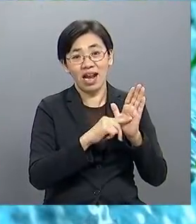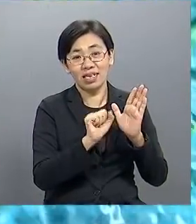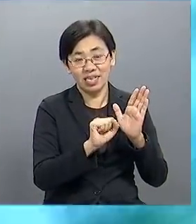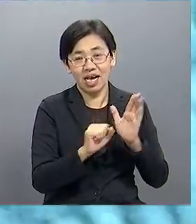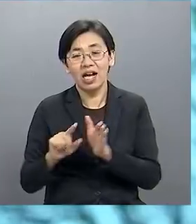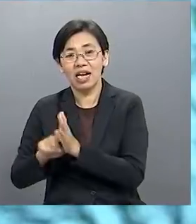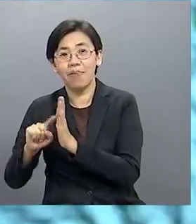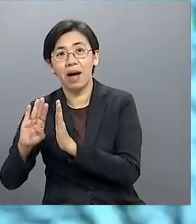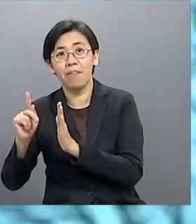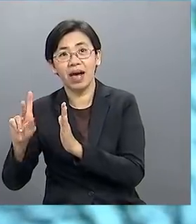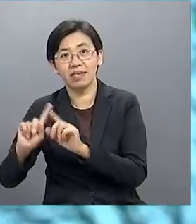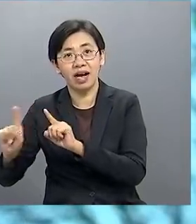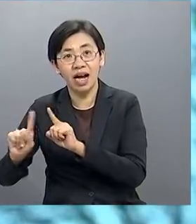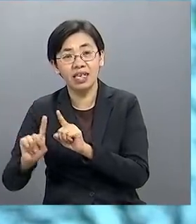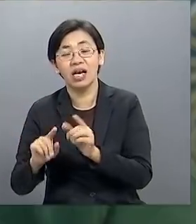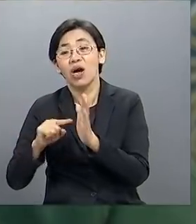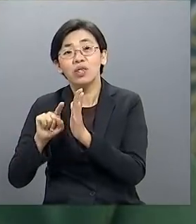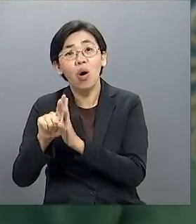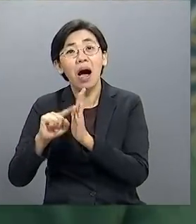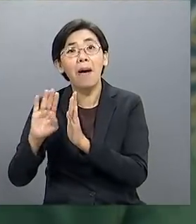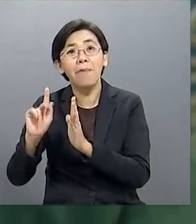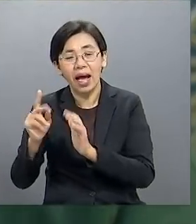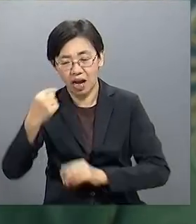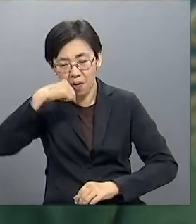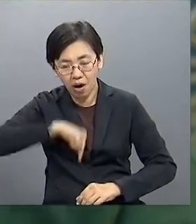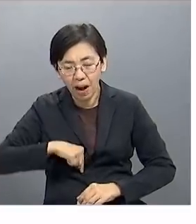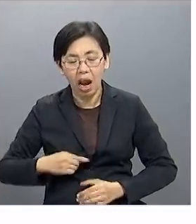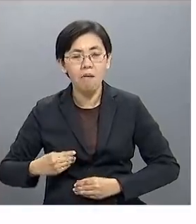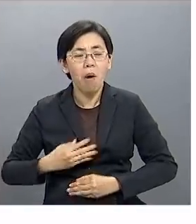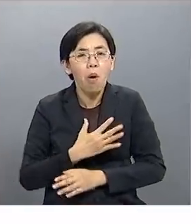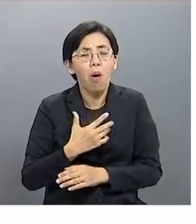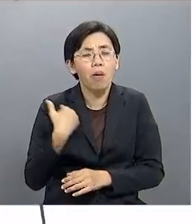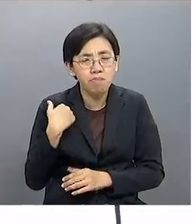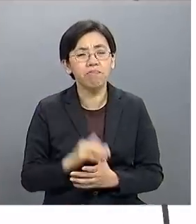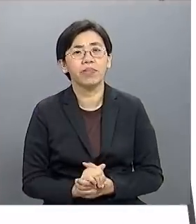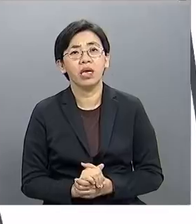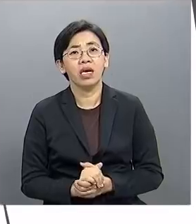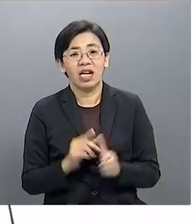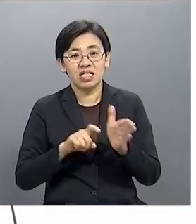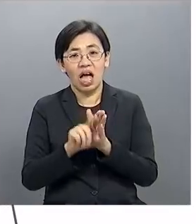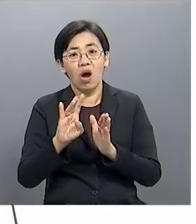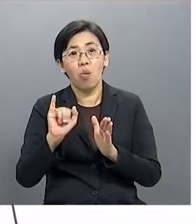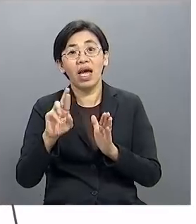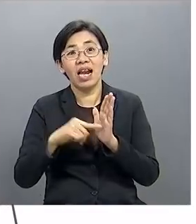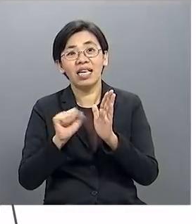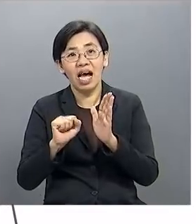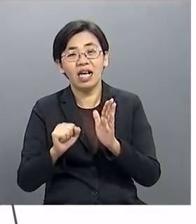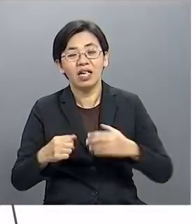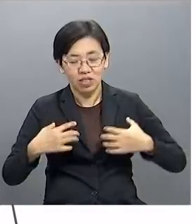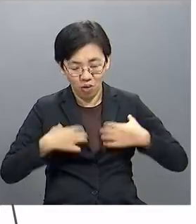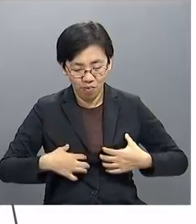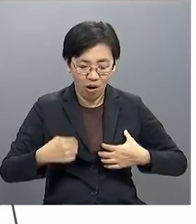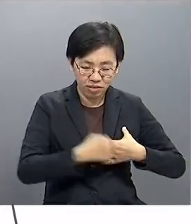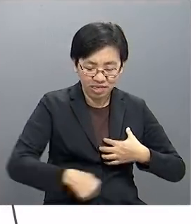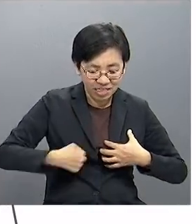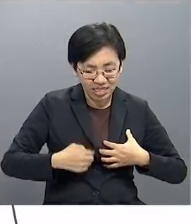พิษใส่เราเลยปล่อยสารพิษทำให้เรามีอาการเลยแต่ไวรัสไม่ใช่ไวรัสจะไปเกาะที่อวัยวะเราก่อนแล้วจึงจะหล